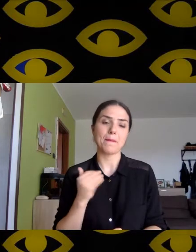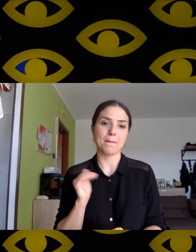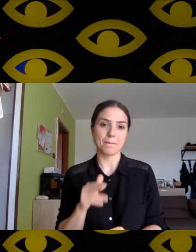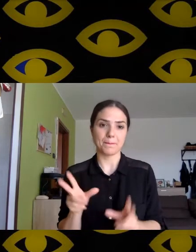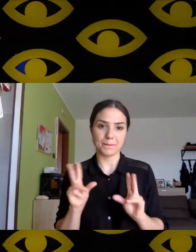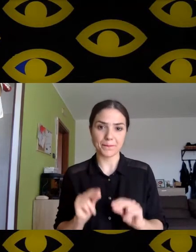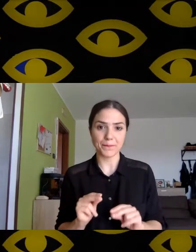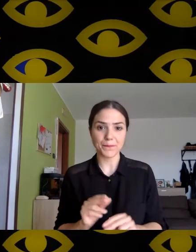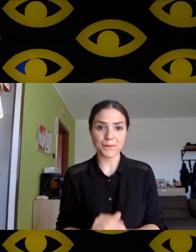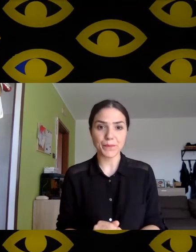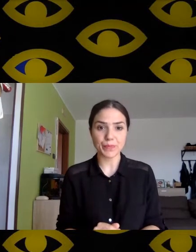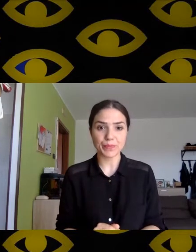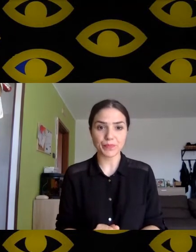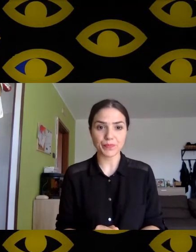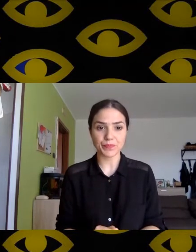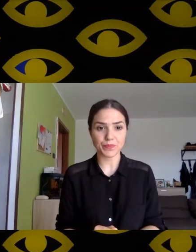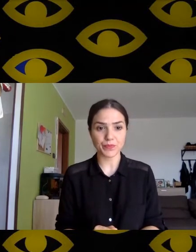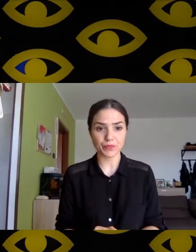Intanto,